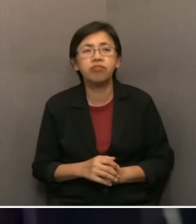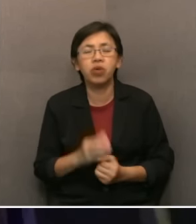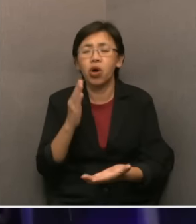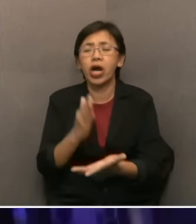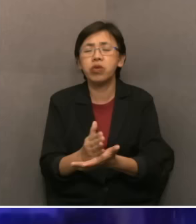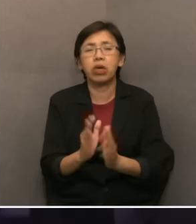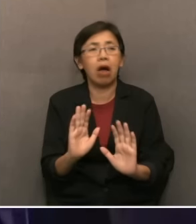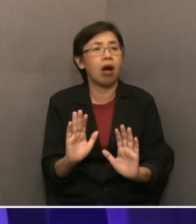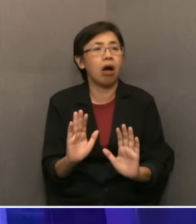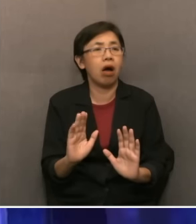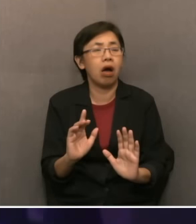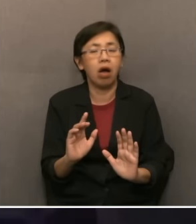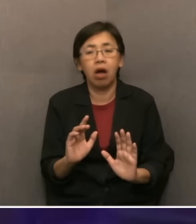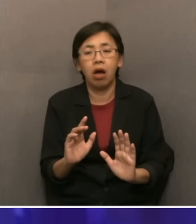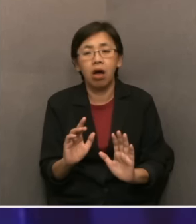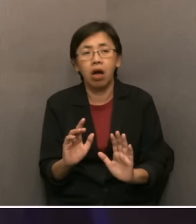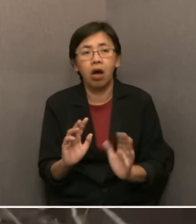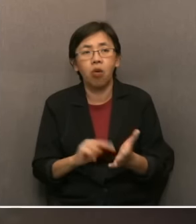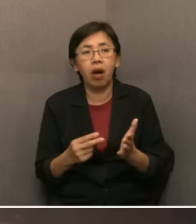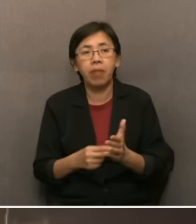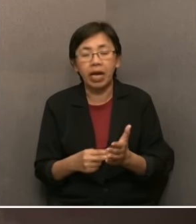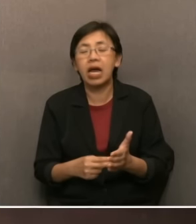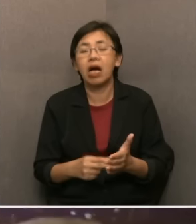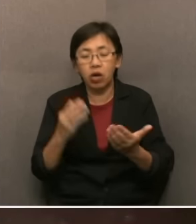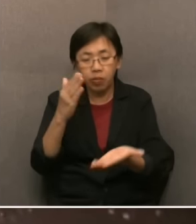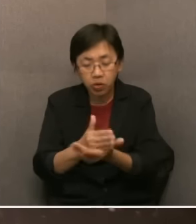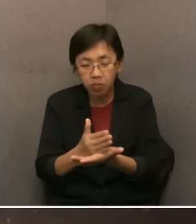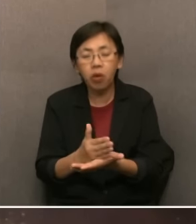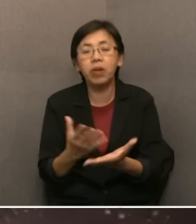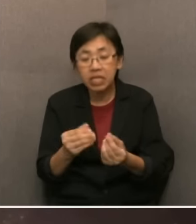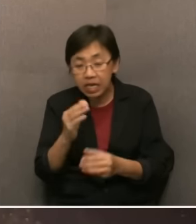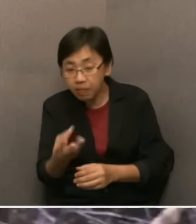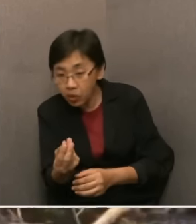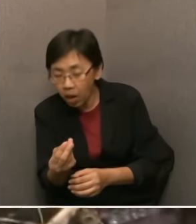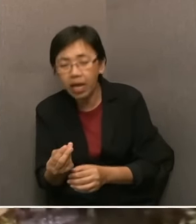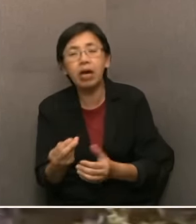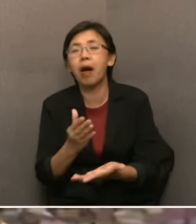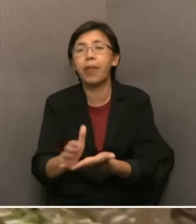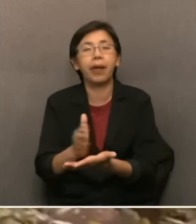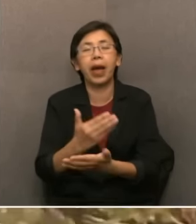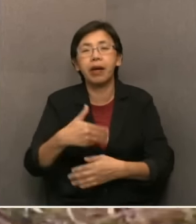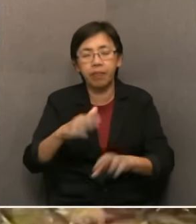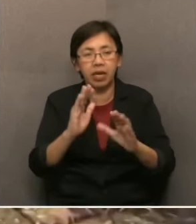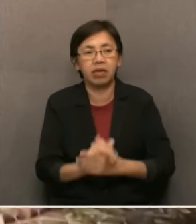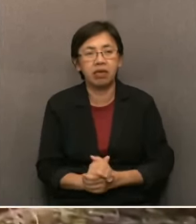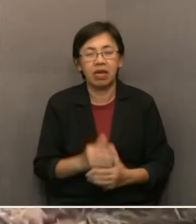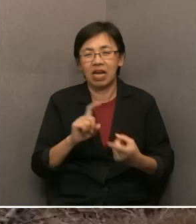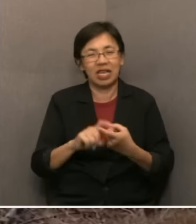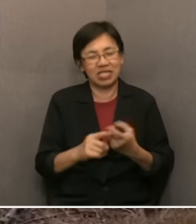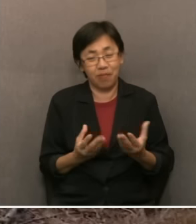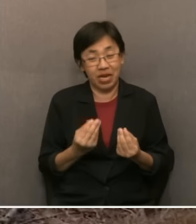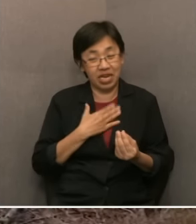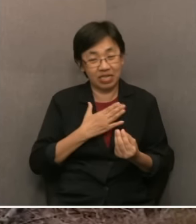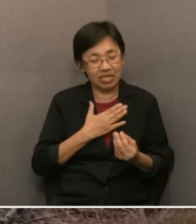นี้เนี่ยใครที่ได้เท่าไหนก็คือถ้าเท่านั้นไปแล้วรัสเซียเองเนี่ยก็จะไม่มีทางที่จะคืนดินแดนที่ตัว